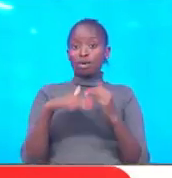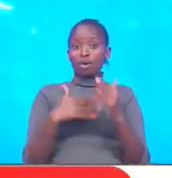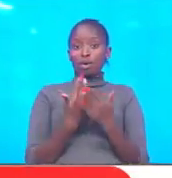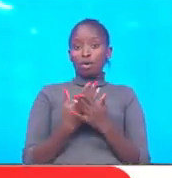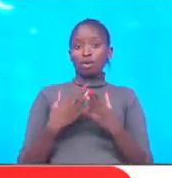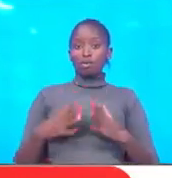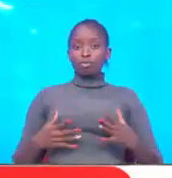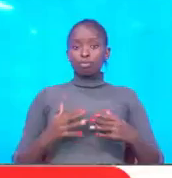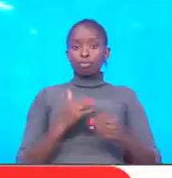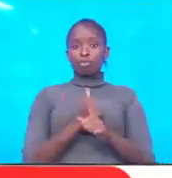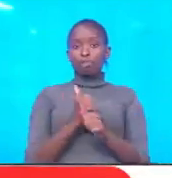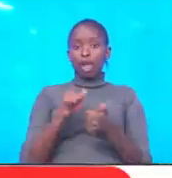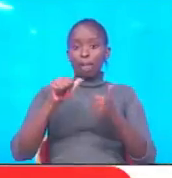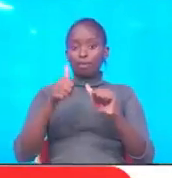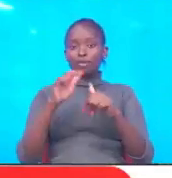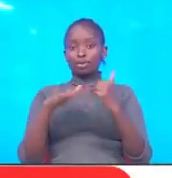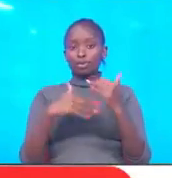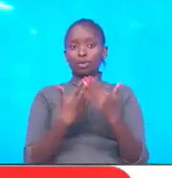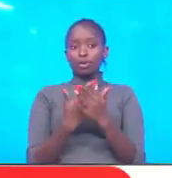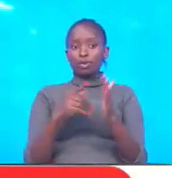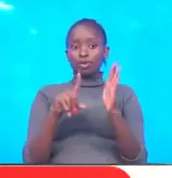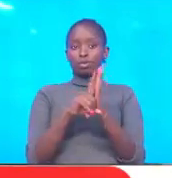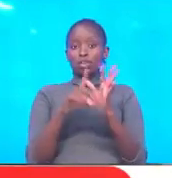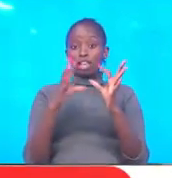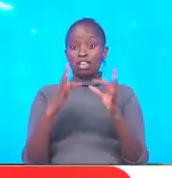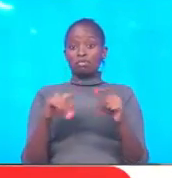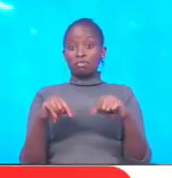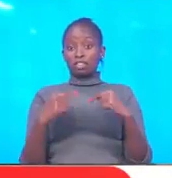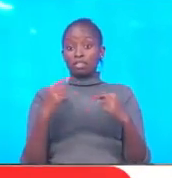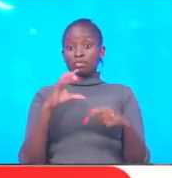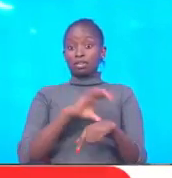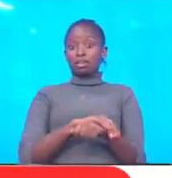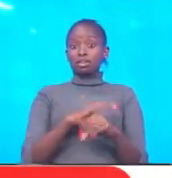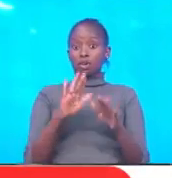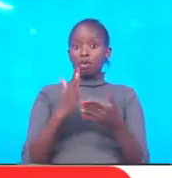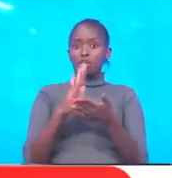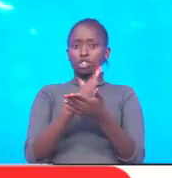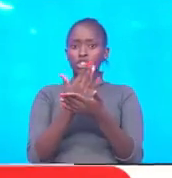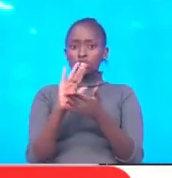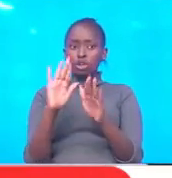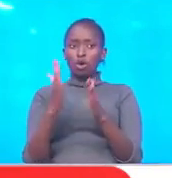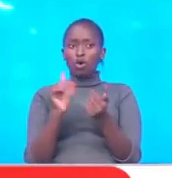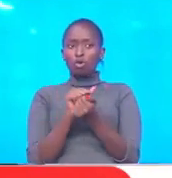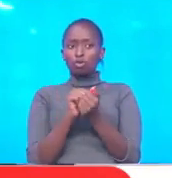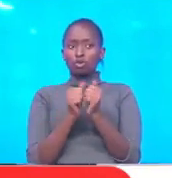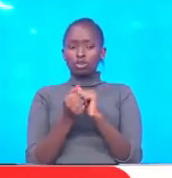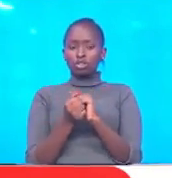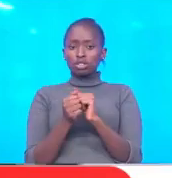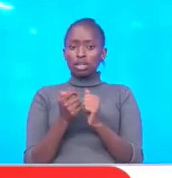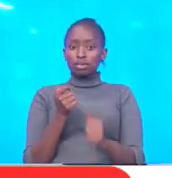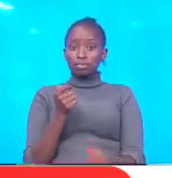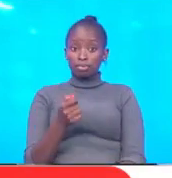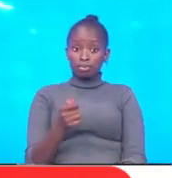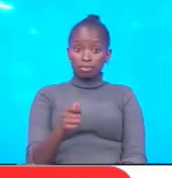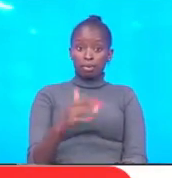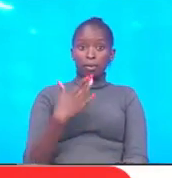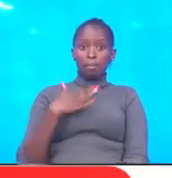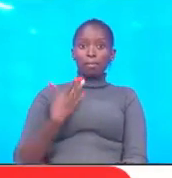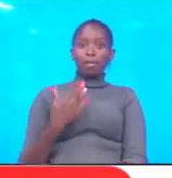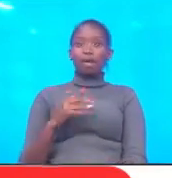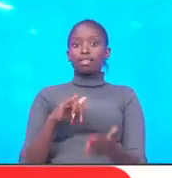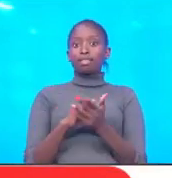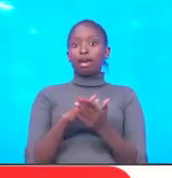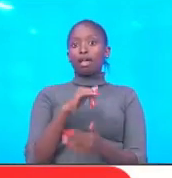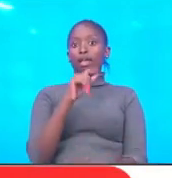sheria, nikipatikana nikishare ama kubadilisha ama kuuza mbegu yangu ya kiasili ni hatia na ninaweza